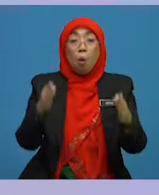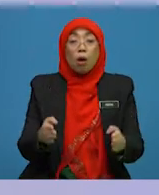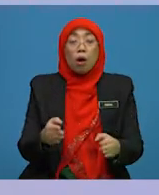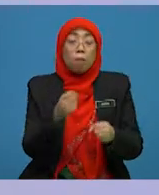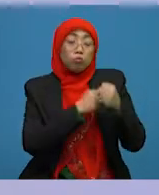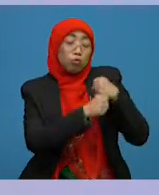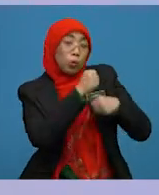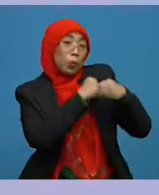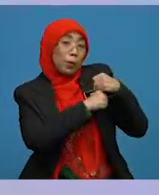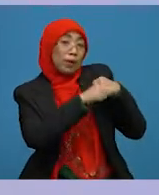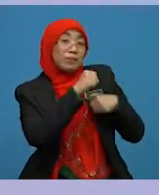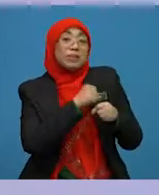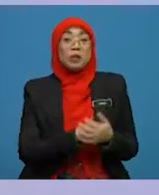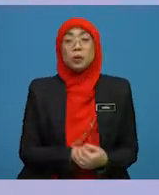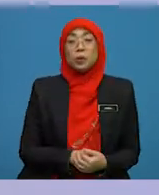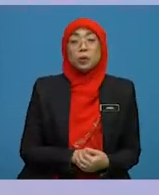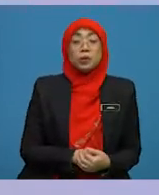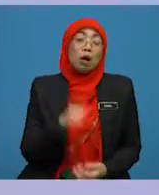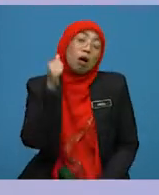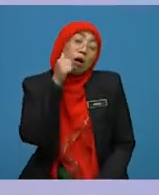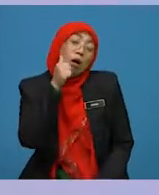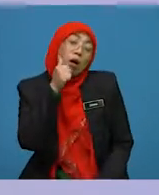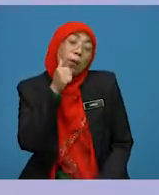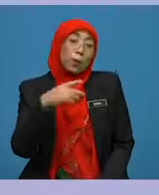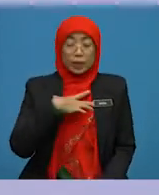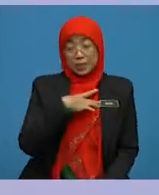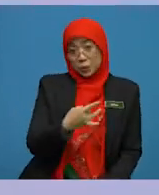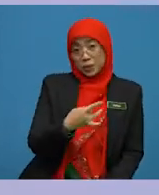oleh gadis-gadis di kampungnya.